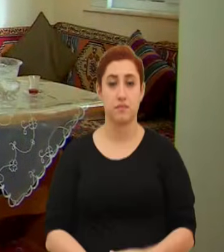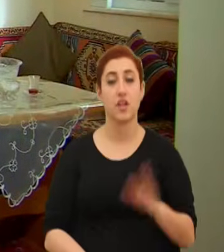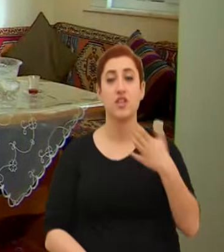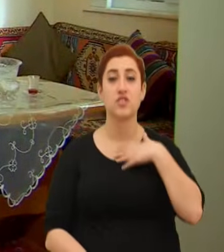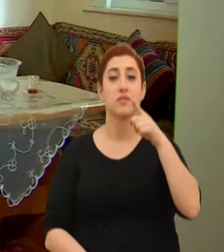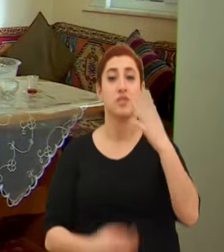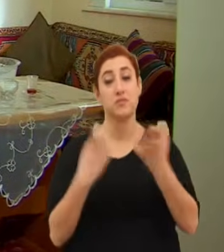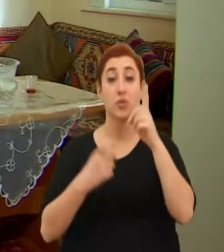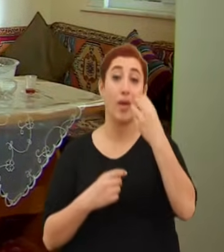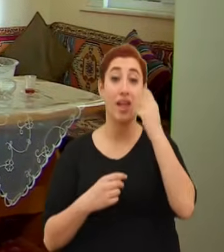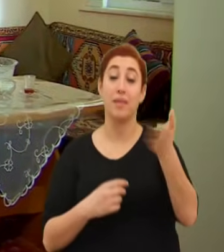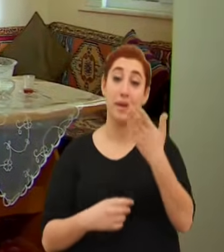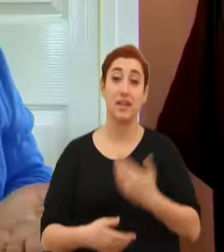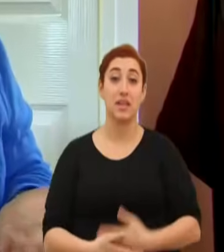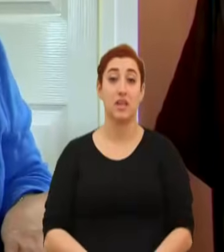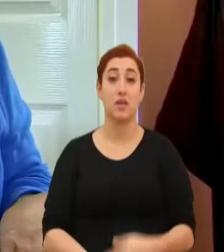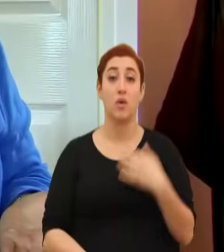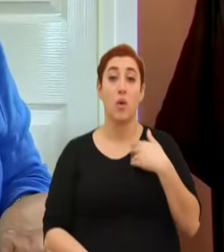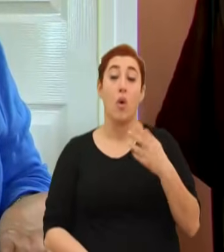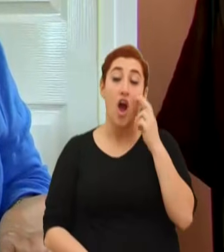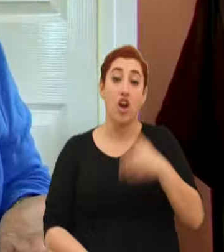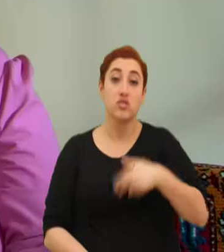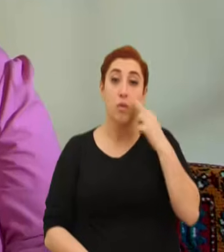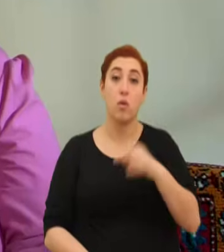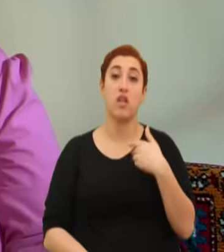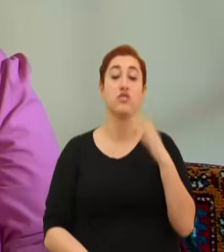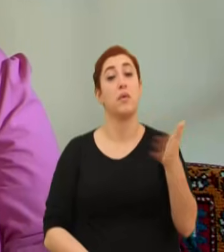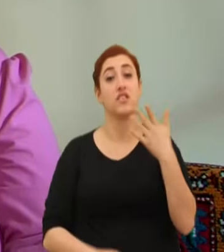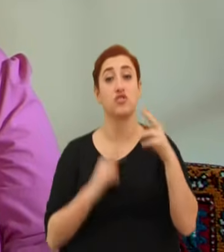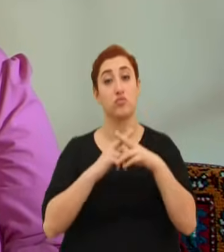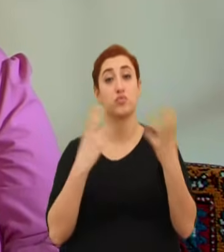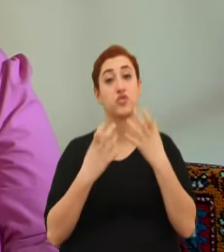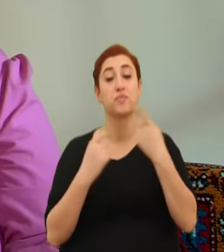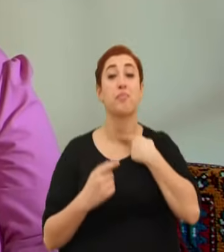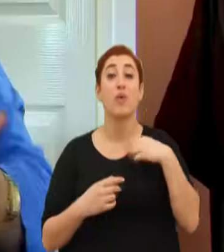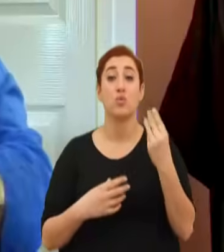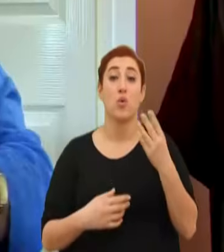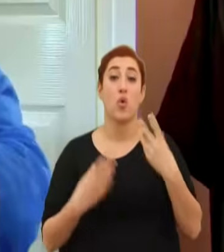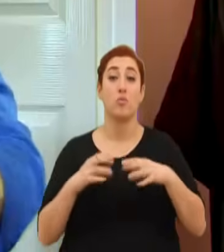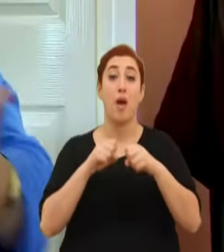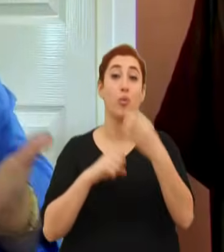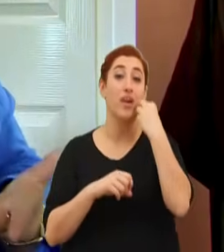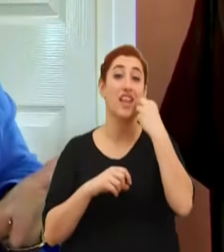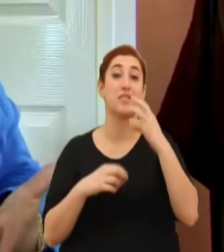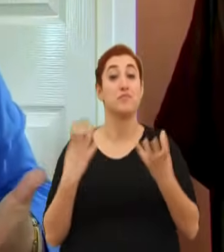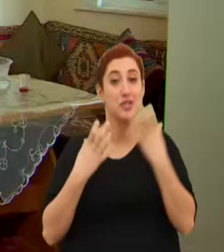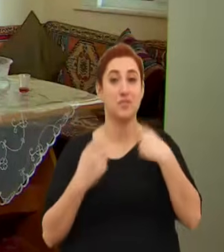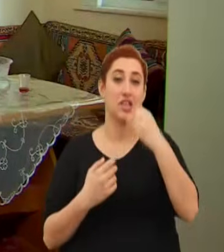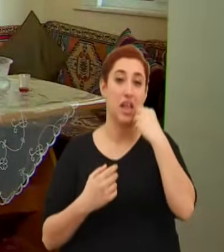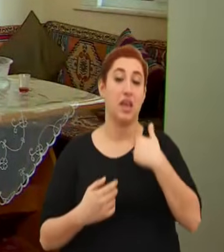Hadi canım sen pişir şunları yiyelim artık. Ölüyorum yani valla açlıktan. Hadi çabuk pişir artık şunu canım çok. Hamurunu yedim ki olmaz pişir